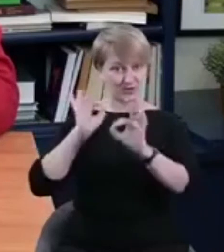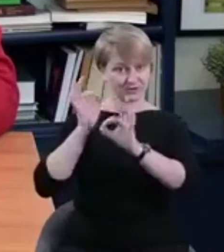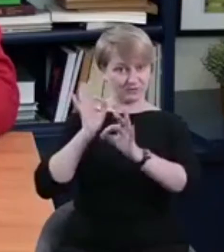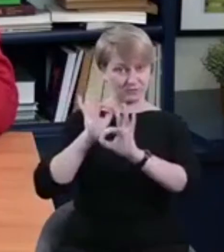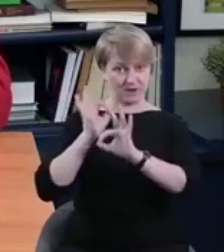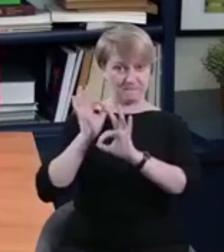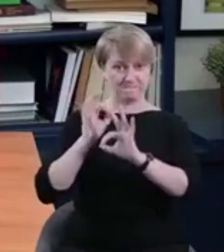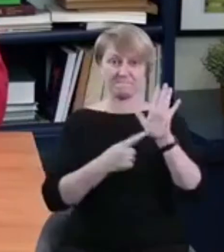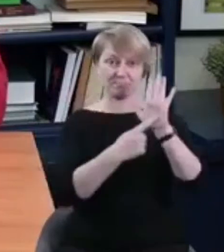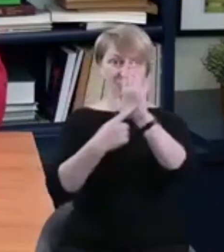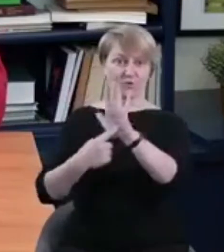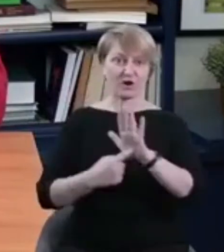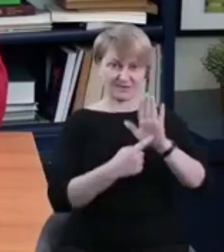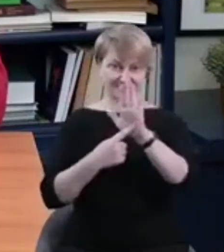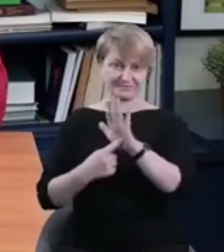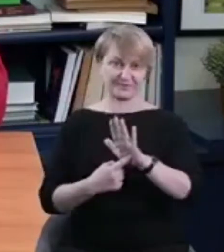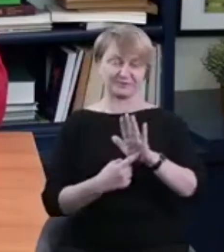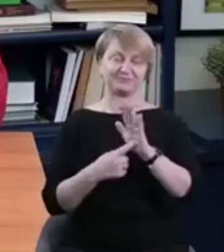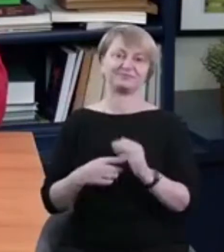pokazywałem pokazywałem